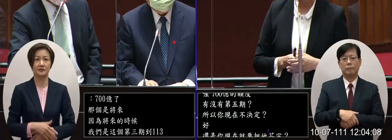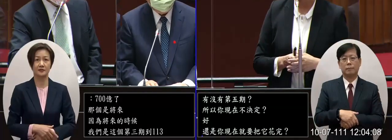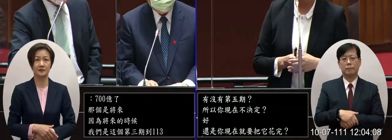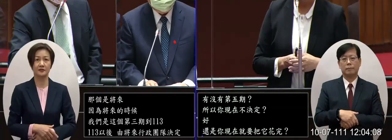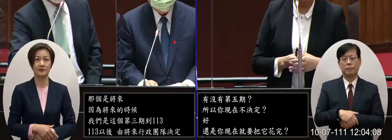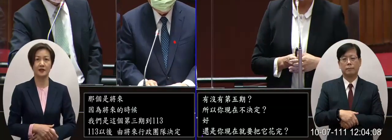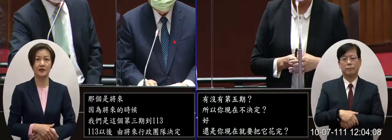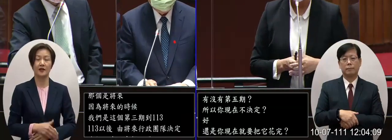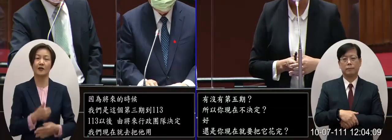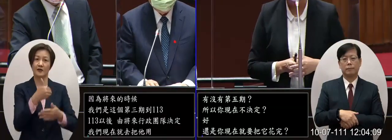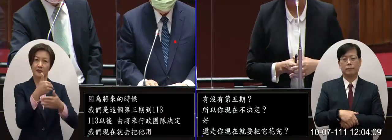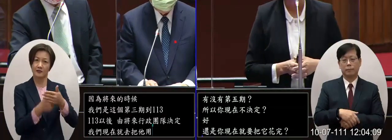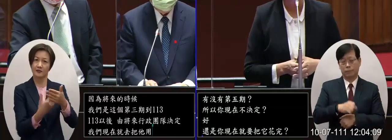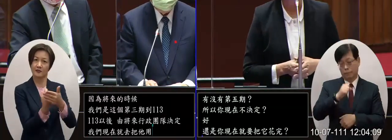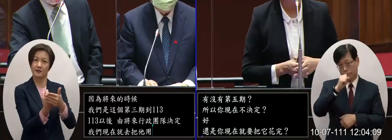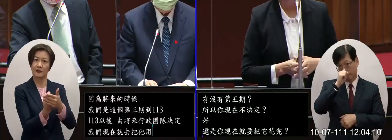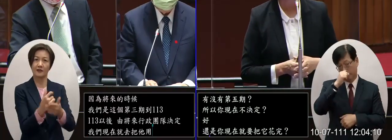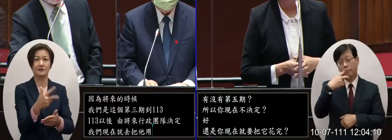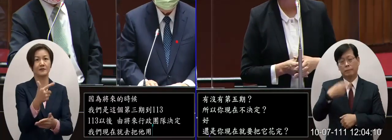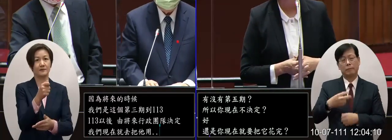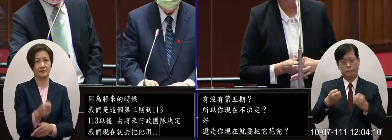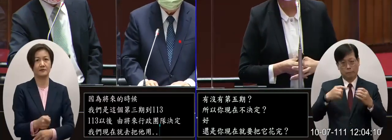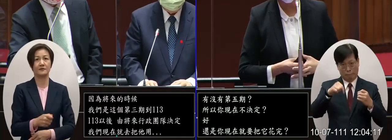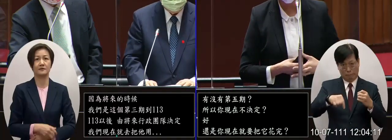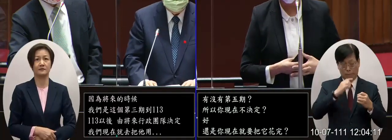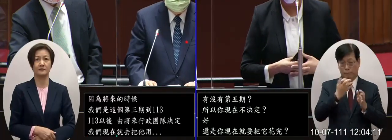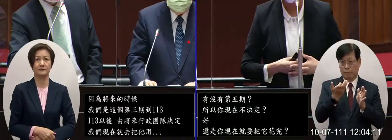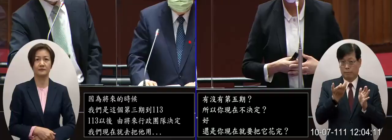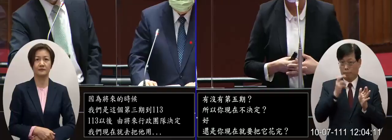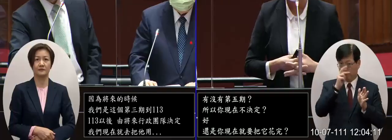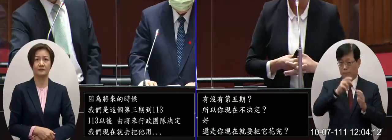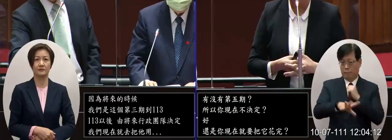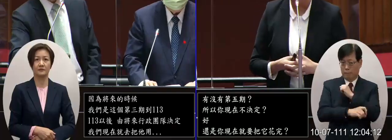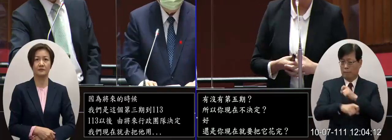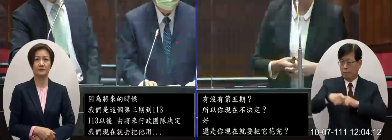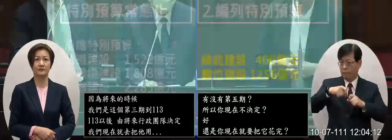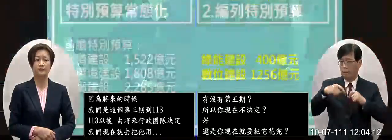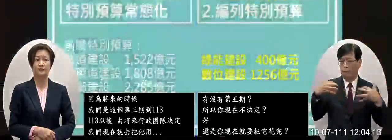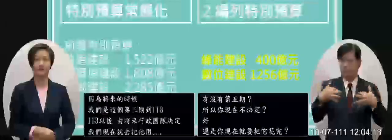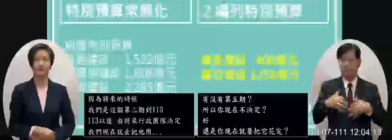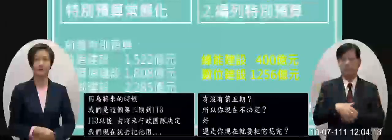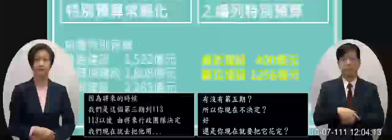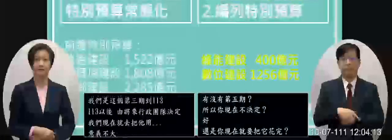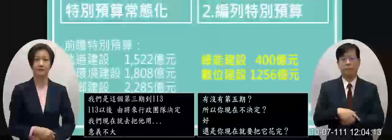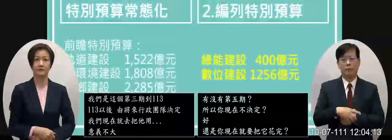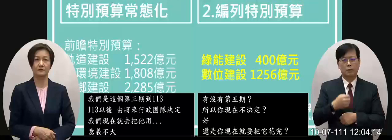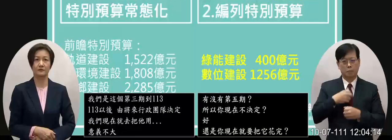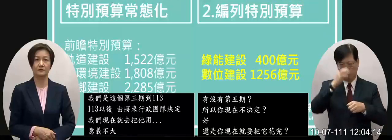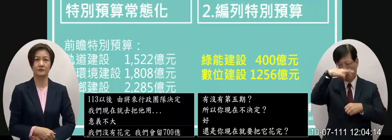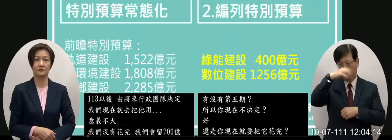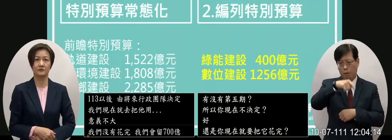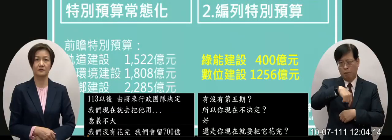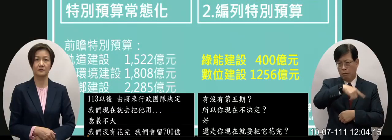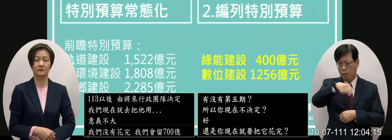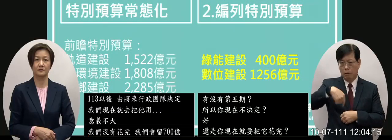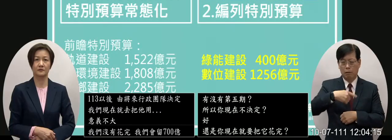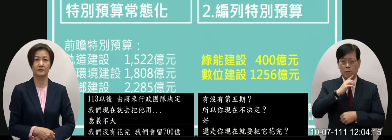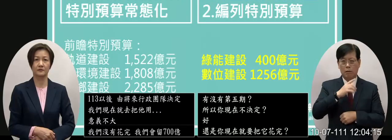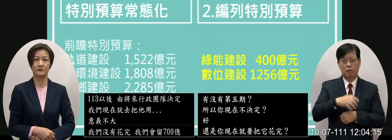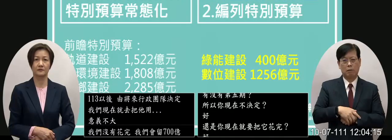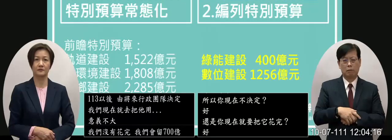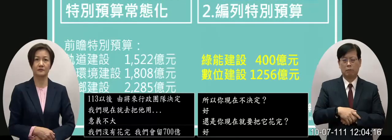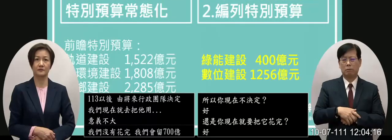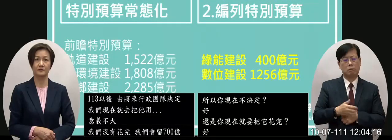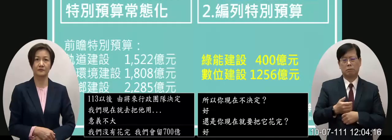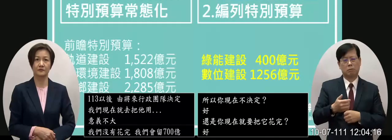会留700亿。 好，我们还是来讲一下这个前瞻基础建设哈。基本上我看过你的这些哈，基本上都不